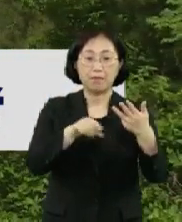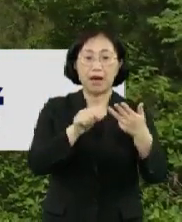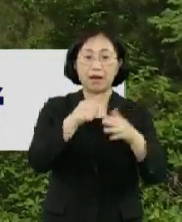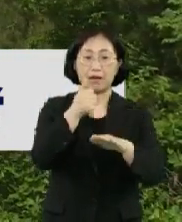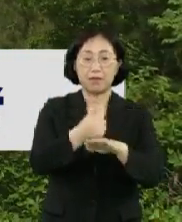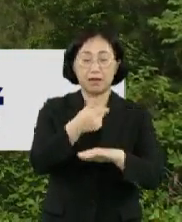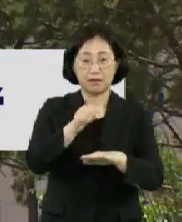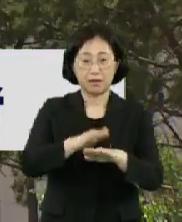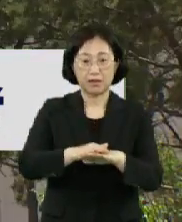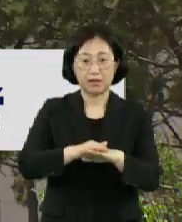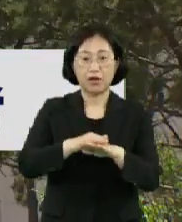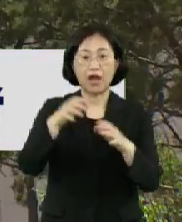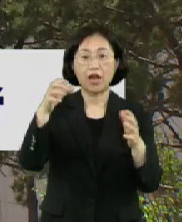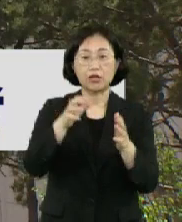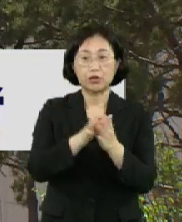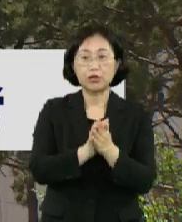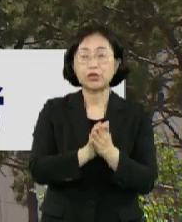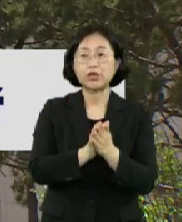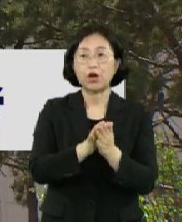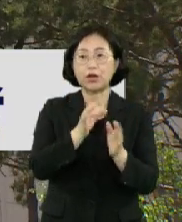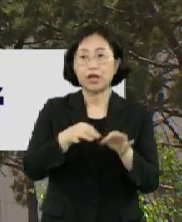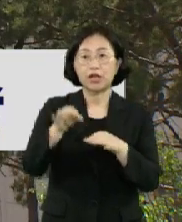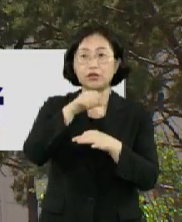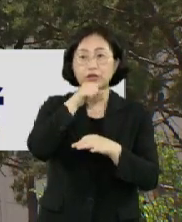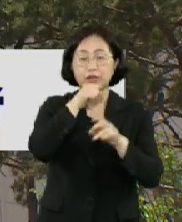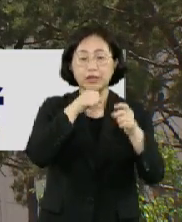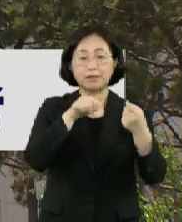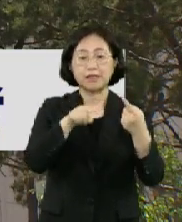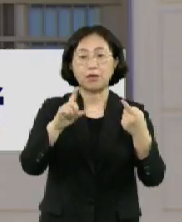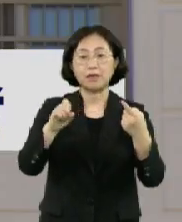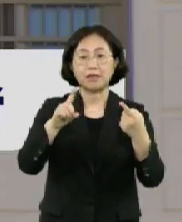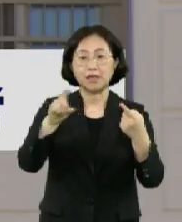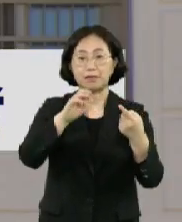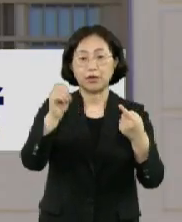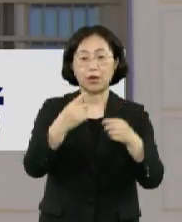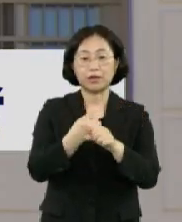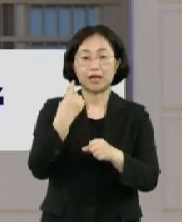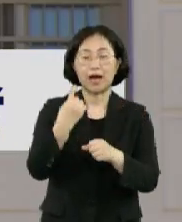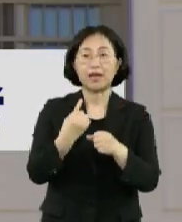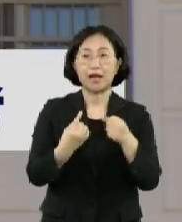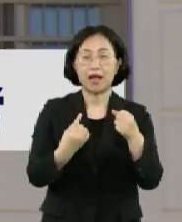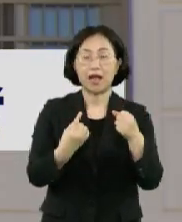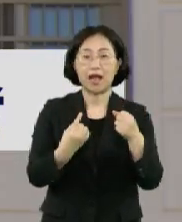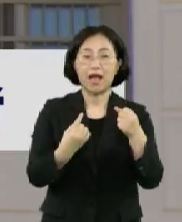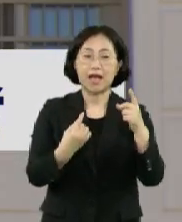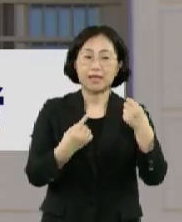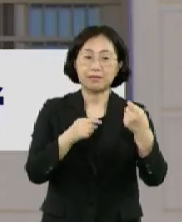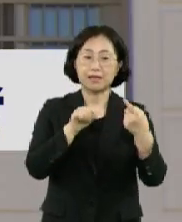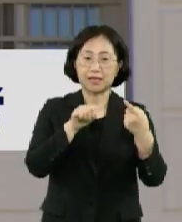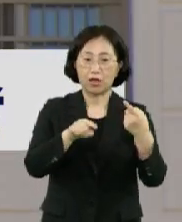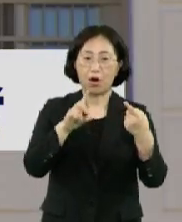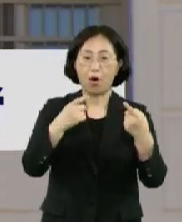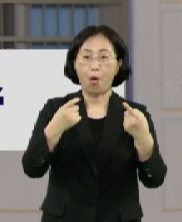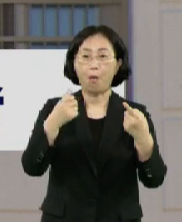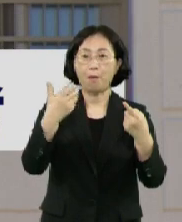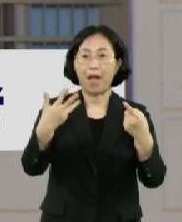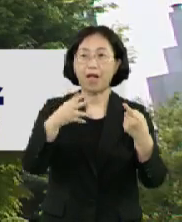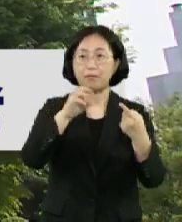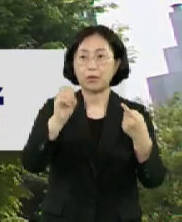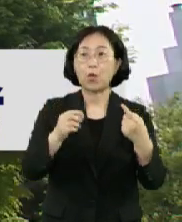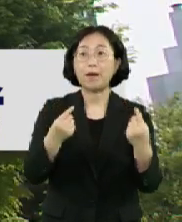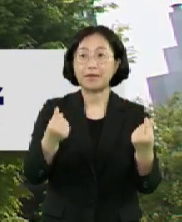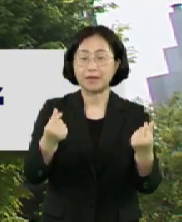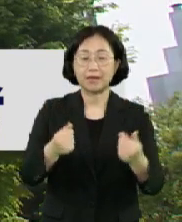말 대전의 누적 상승률은 11.11%로 지난해 같은 기간 상승률 11.58%와